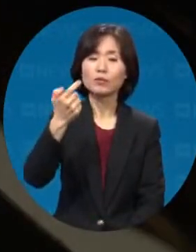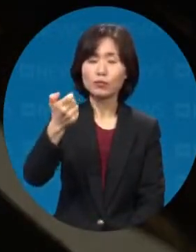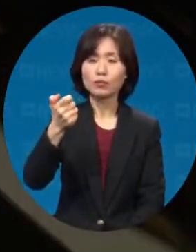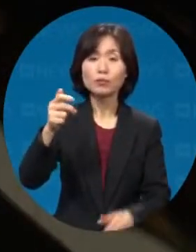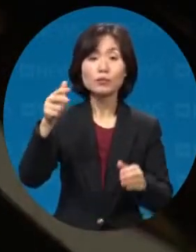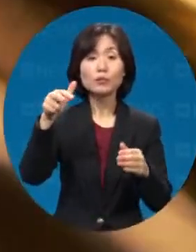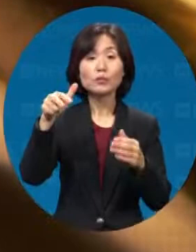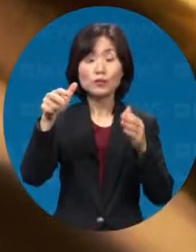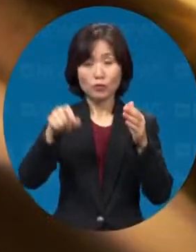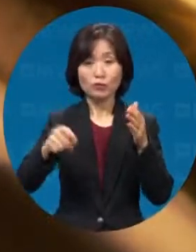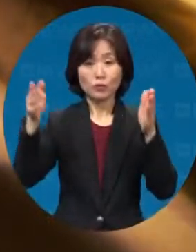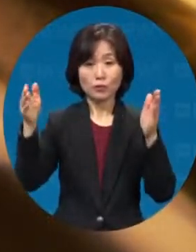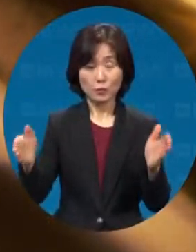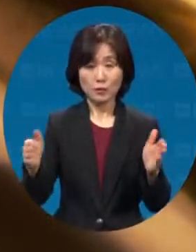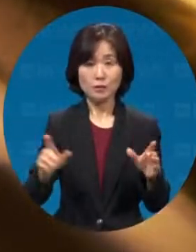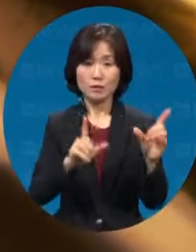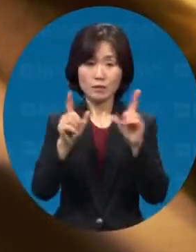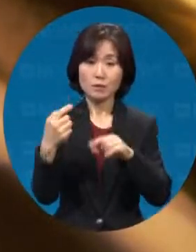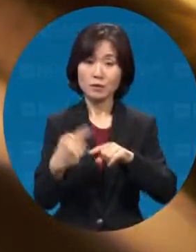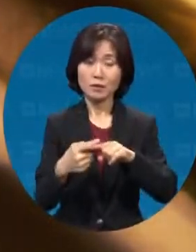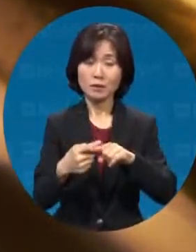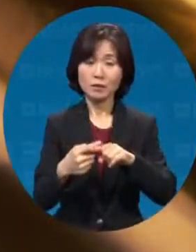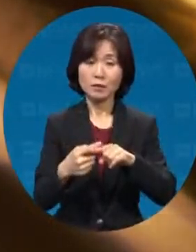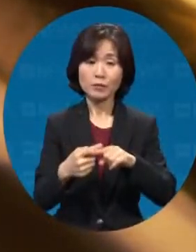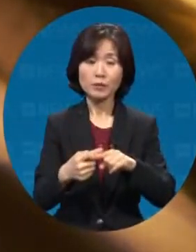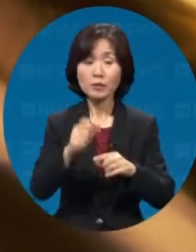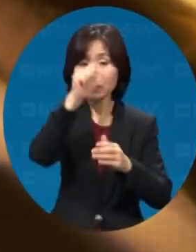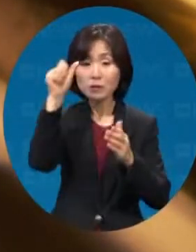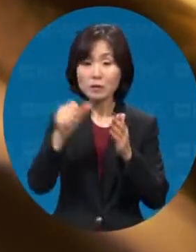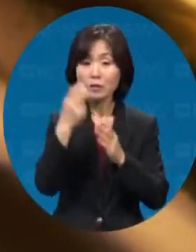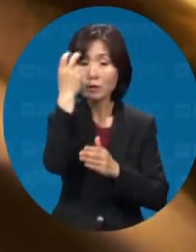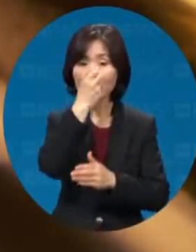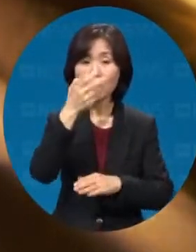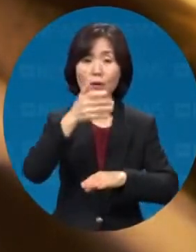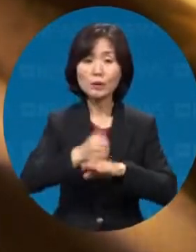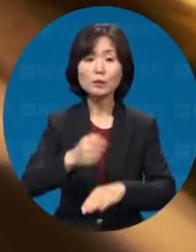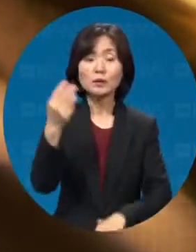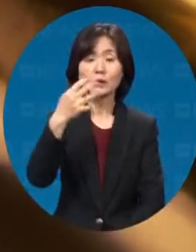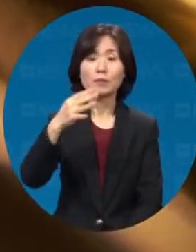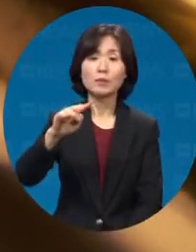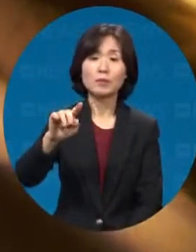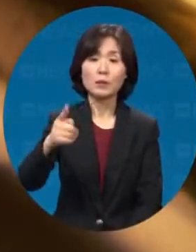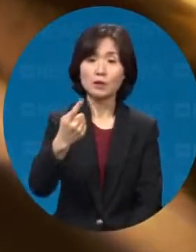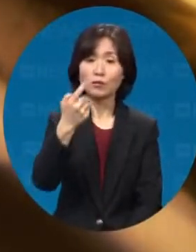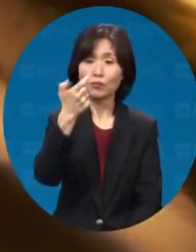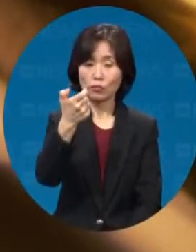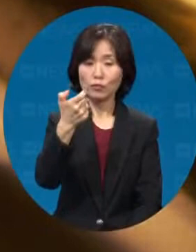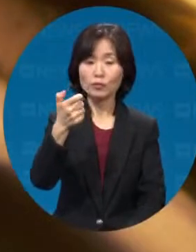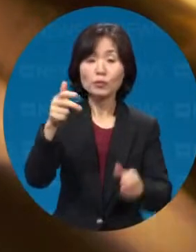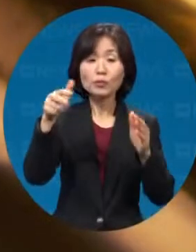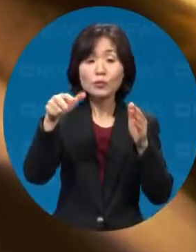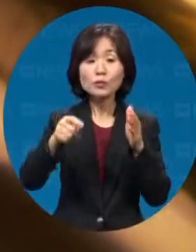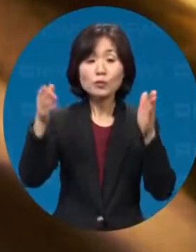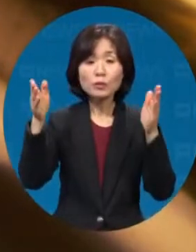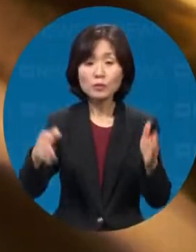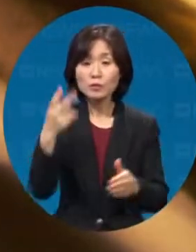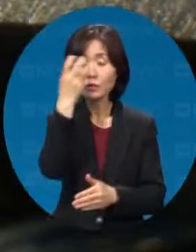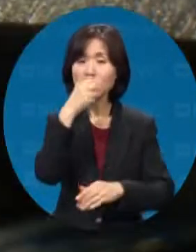있다. 즉 인생 관리는 결국 4,160주의 시간을 관리하는 것이라고 할 수 있는